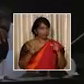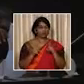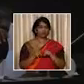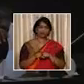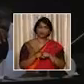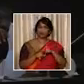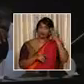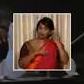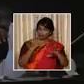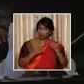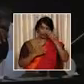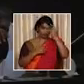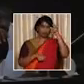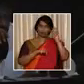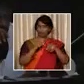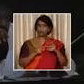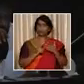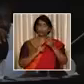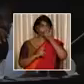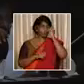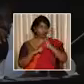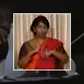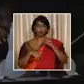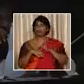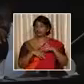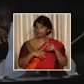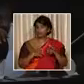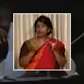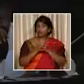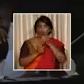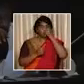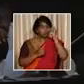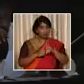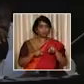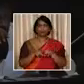குண்டுகளுக்கால் கொல்லப்பட்டார்கள், அவர்கள் ரசாயன குண்டுகளால் கொல்லப்பட்டார்கள், மிகப்பெரிய